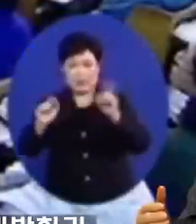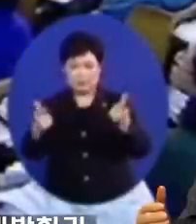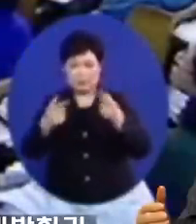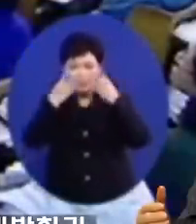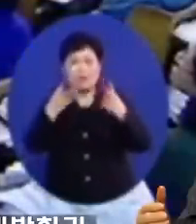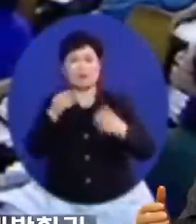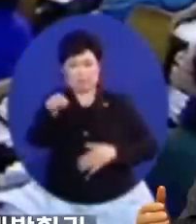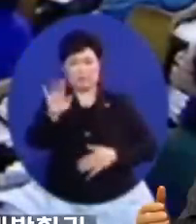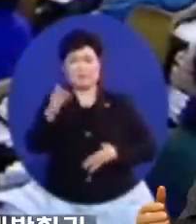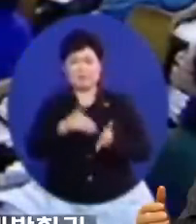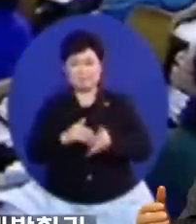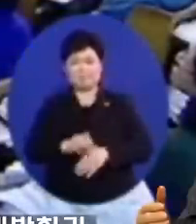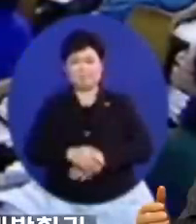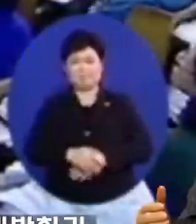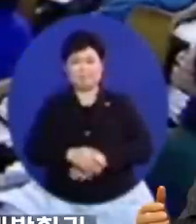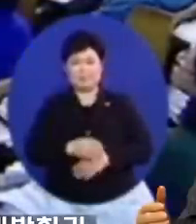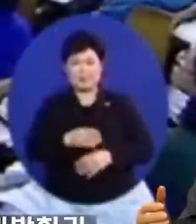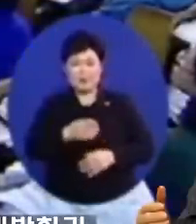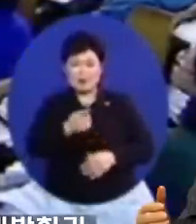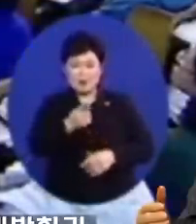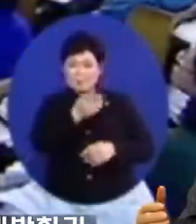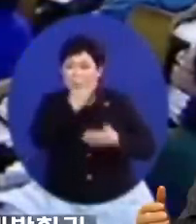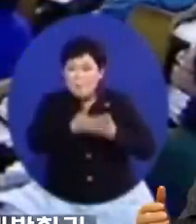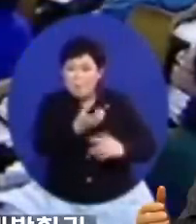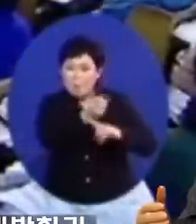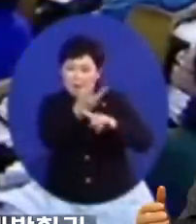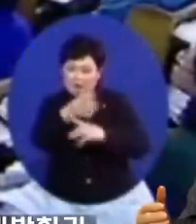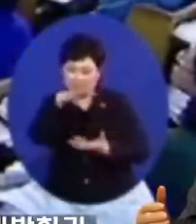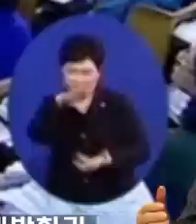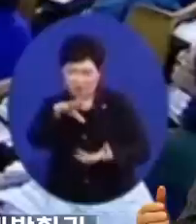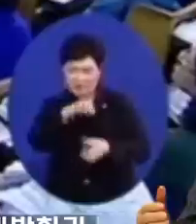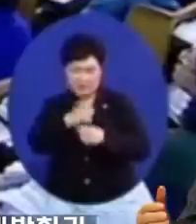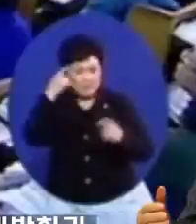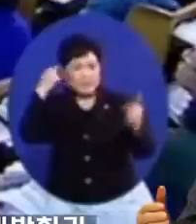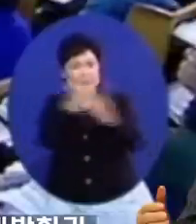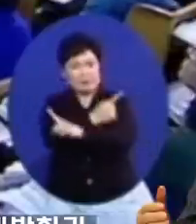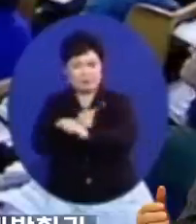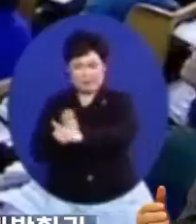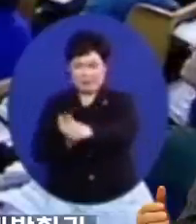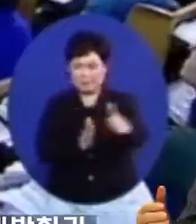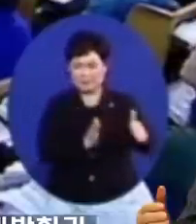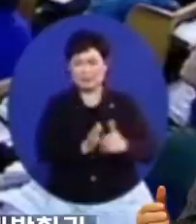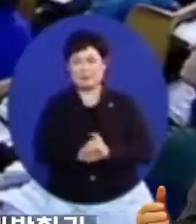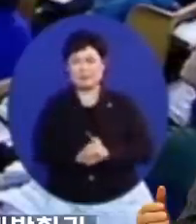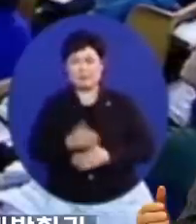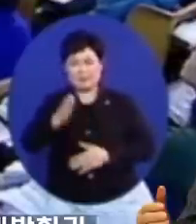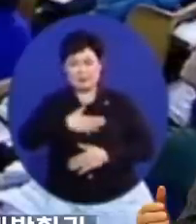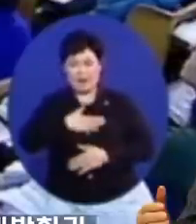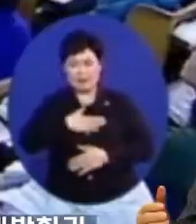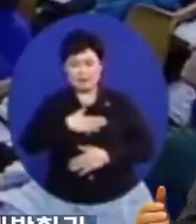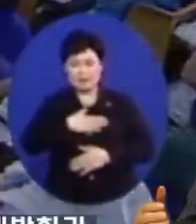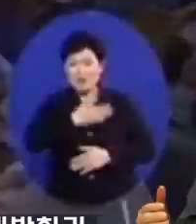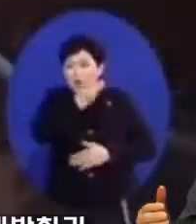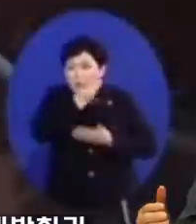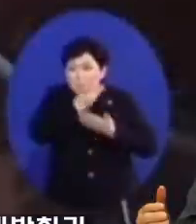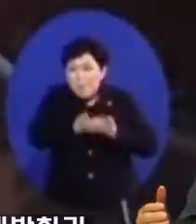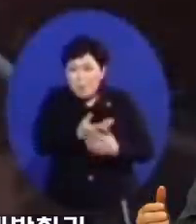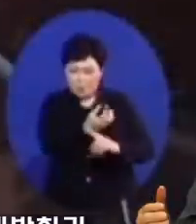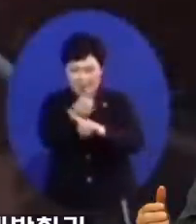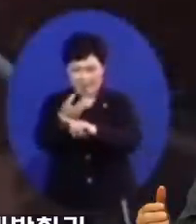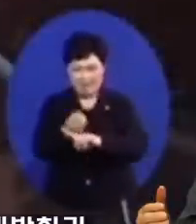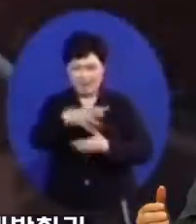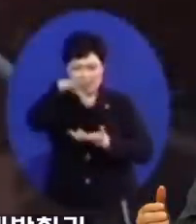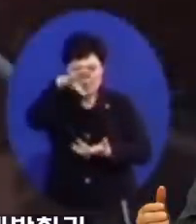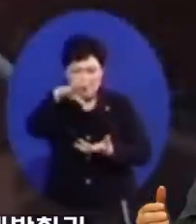새것입니다. 보배 덩어리입니다. 생각을 바꾸십시오. 나는 보배 덩어리라고 생각하십시오.